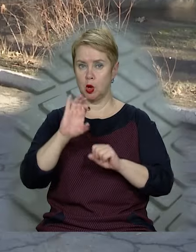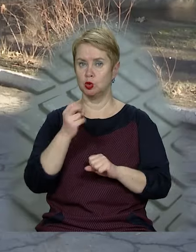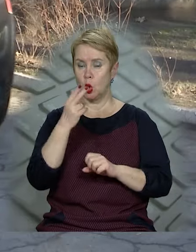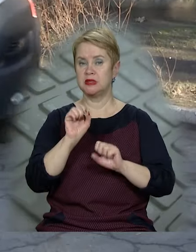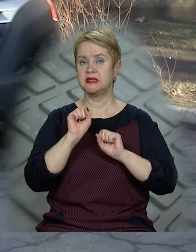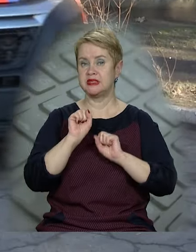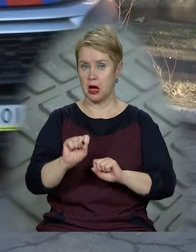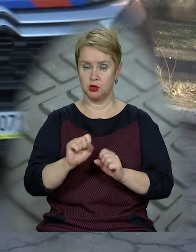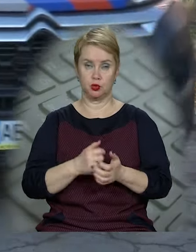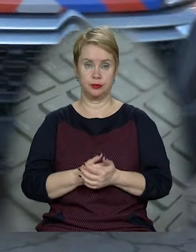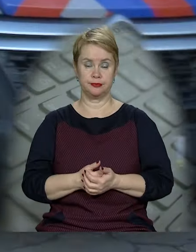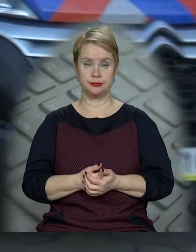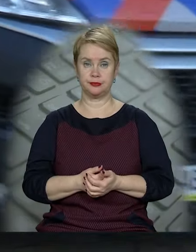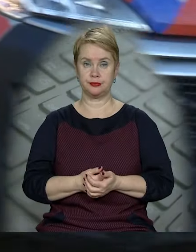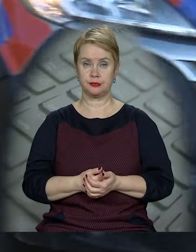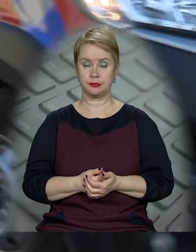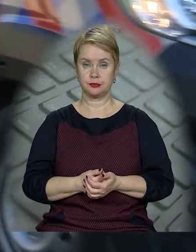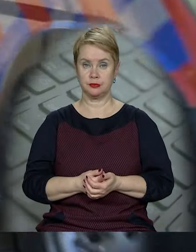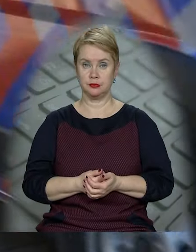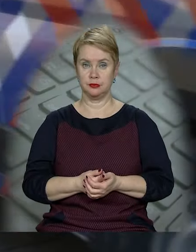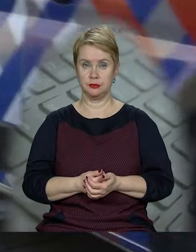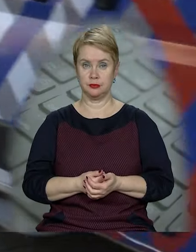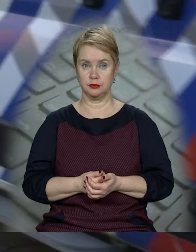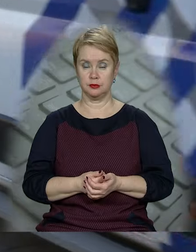соціального захисту.